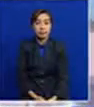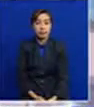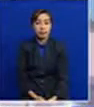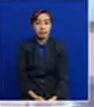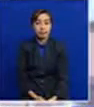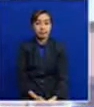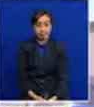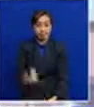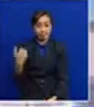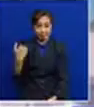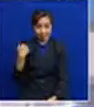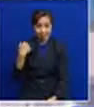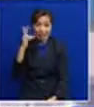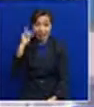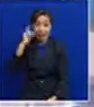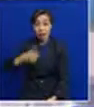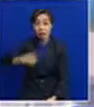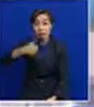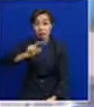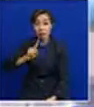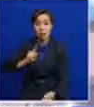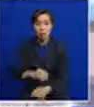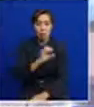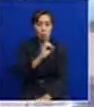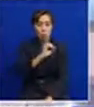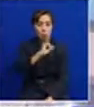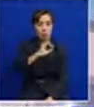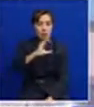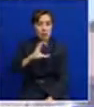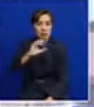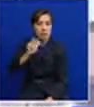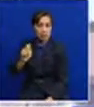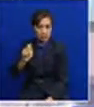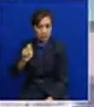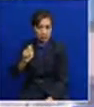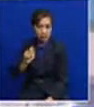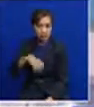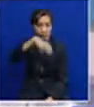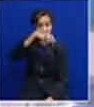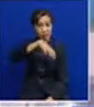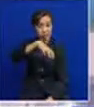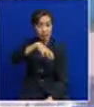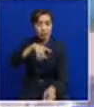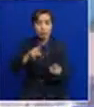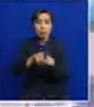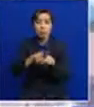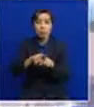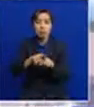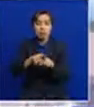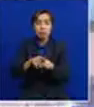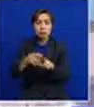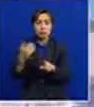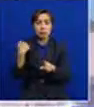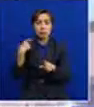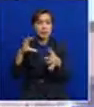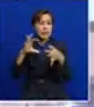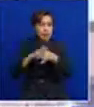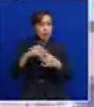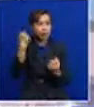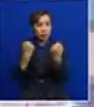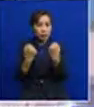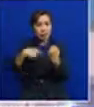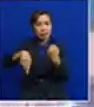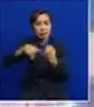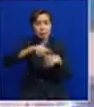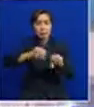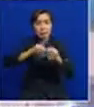แล้วก็มีเรื่องที่น่ายินดีนะคะที่ OICA International Organization of Motor Vehicle Manufacturers ซึ่งเป็น